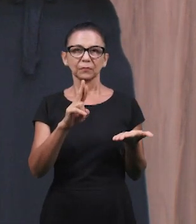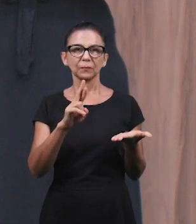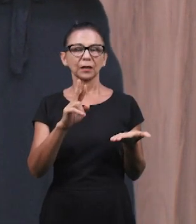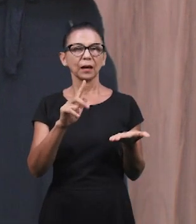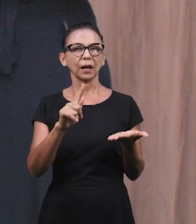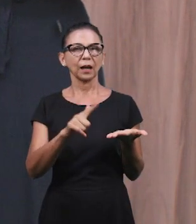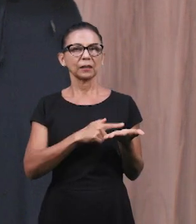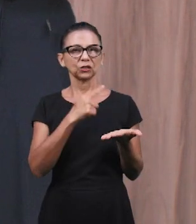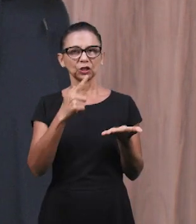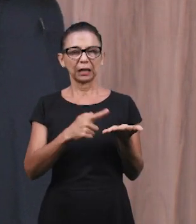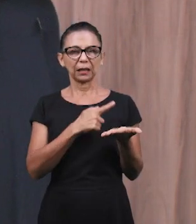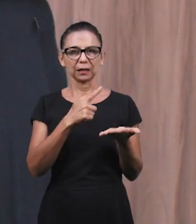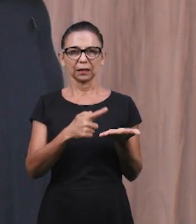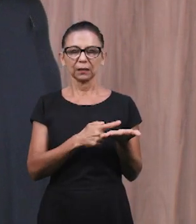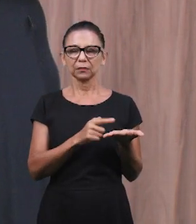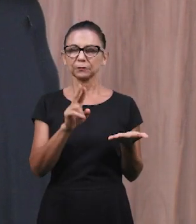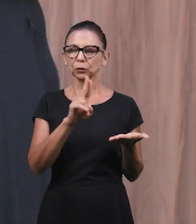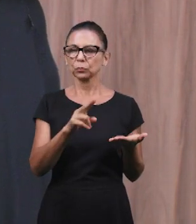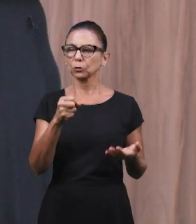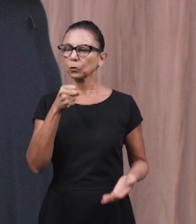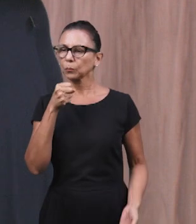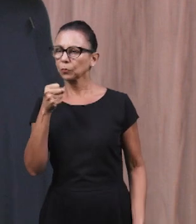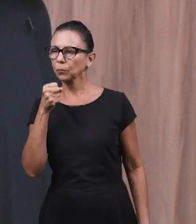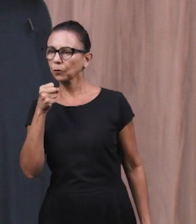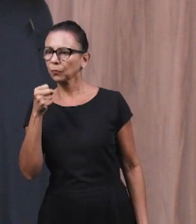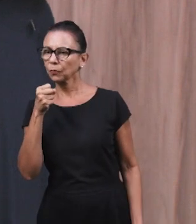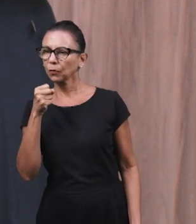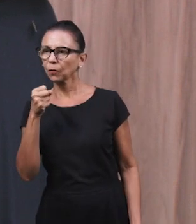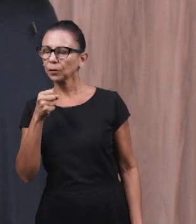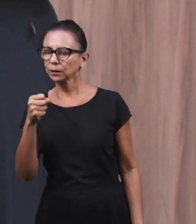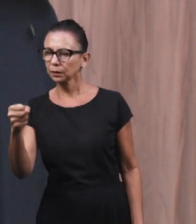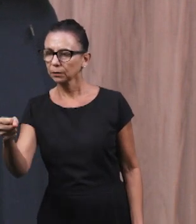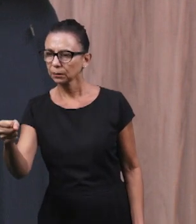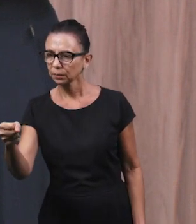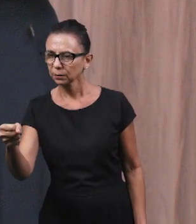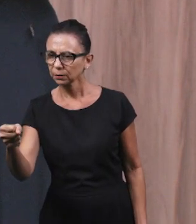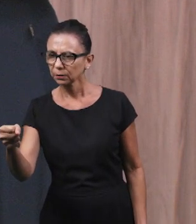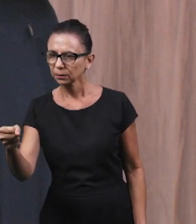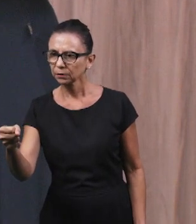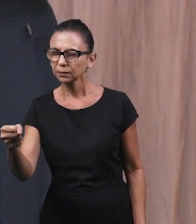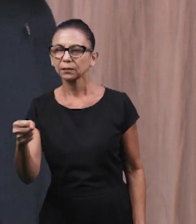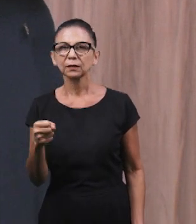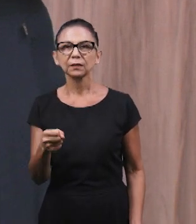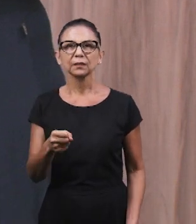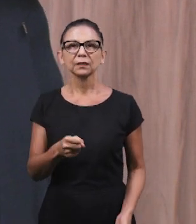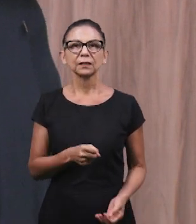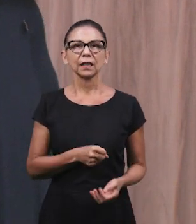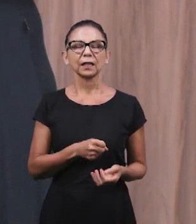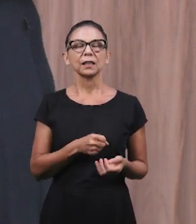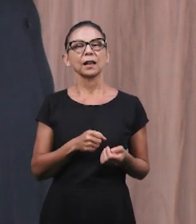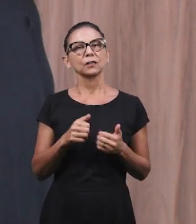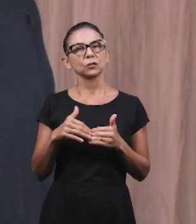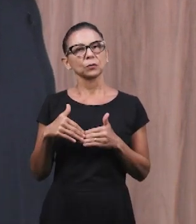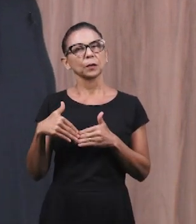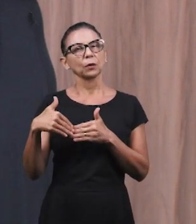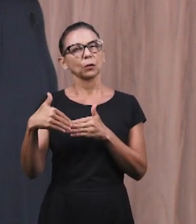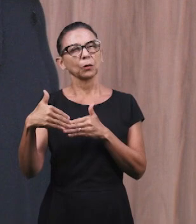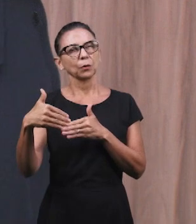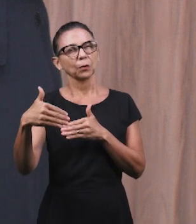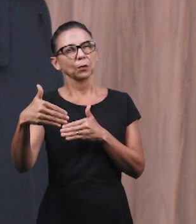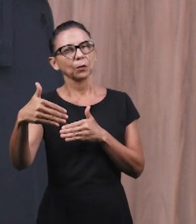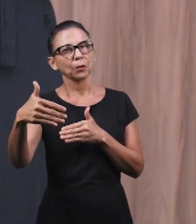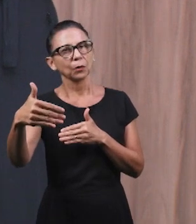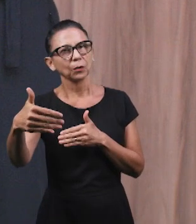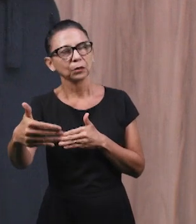le microphone. Elle, donc, on lui a donné un microphone et cet agenda de routine,